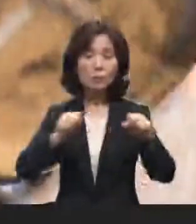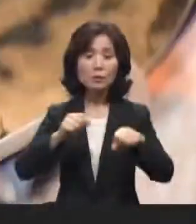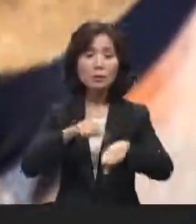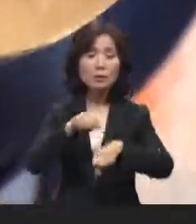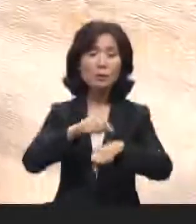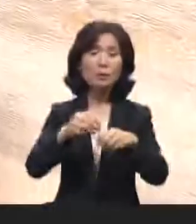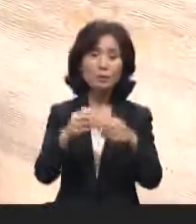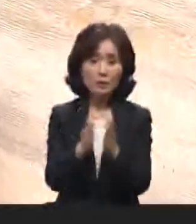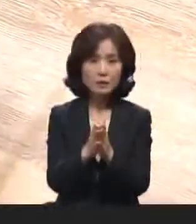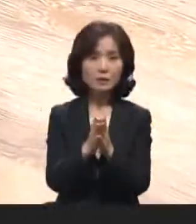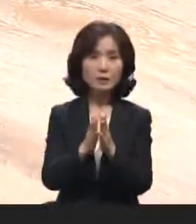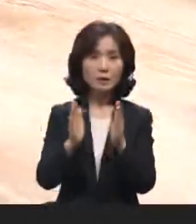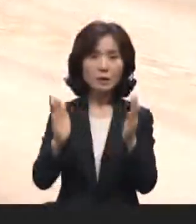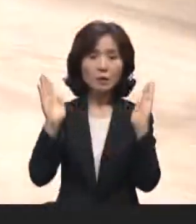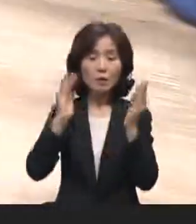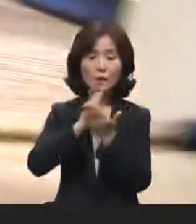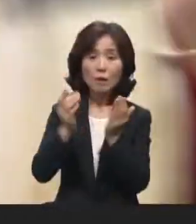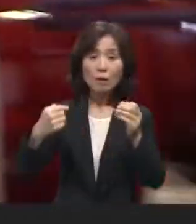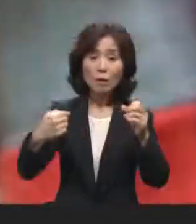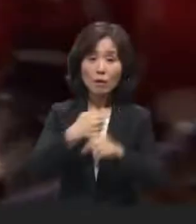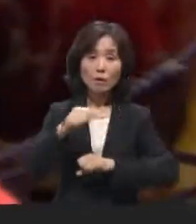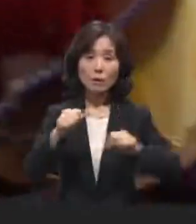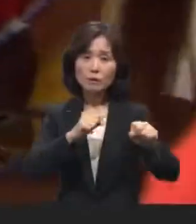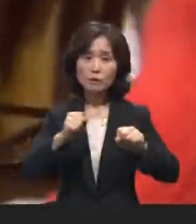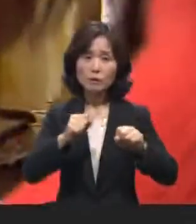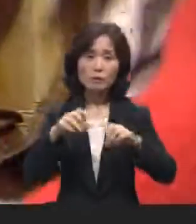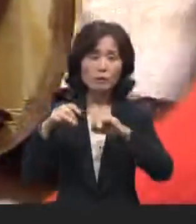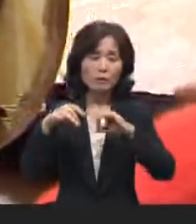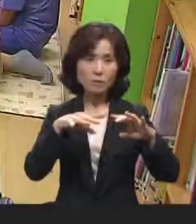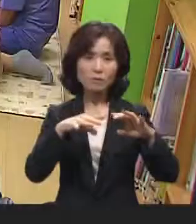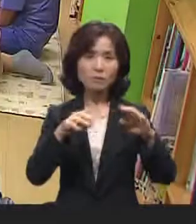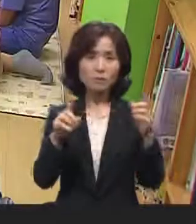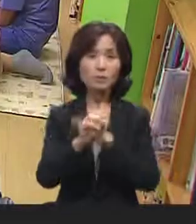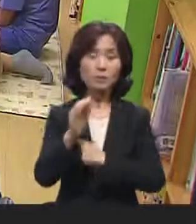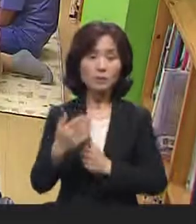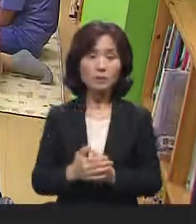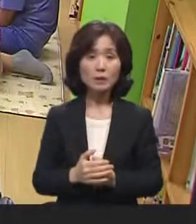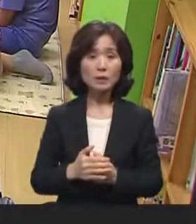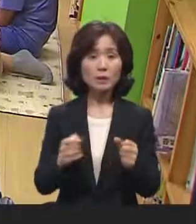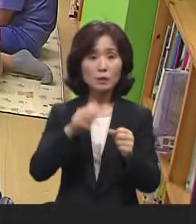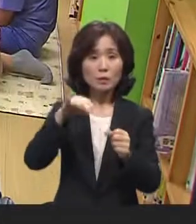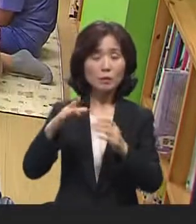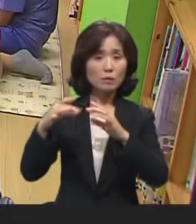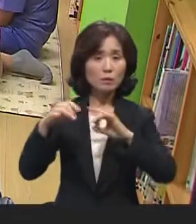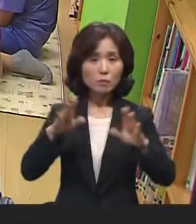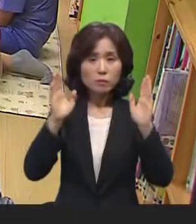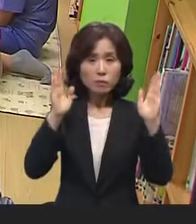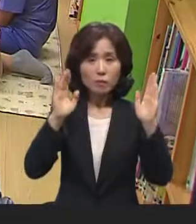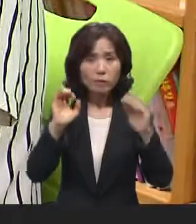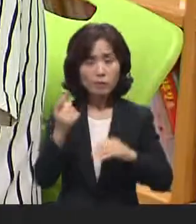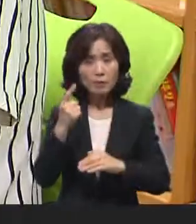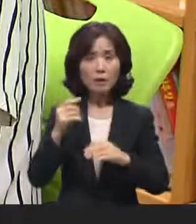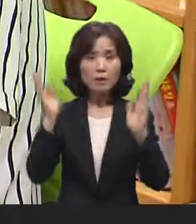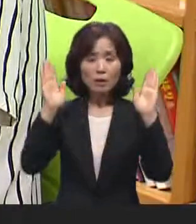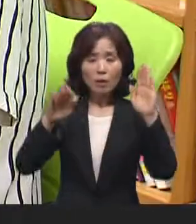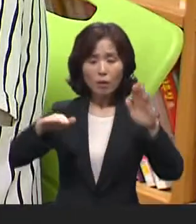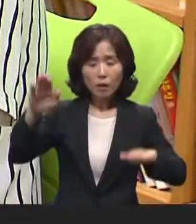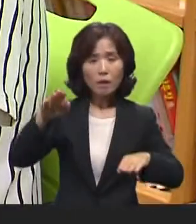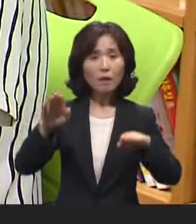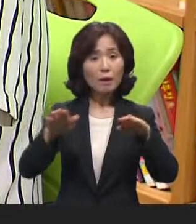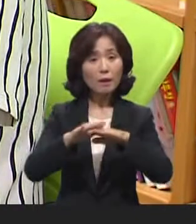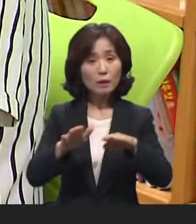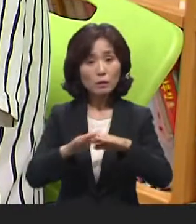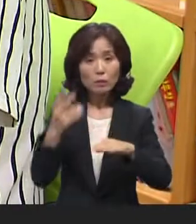비교과 활동 일체를 원격으로 전환하게 됩니다 교육부는 원격 수업으로 인한 학습 격차 해소와 돌봄 지원